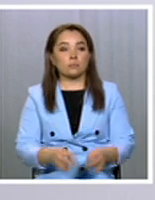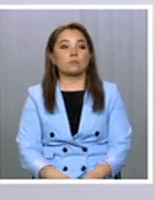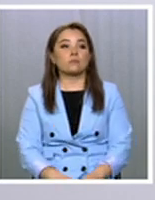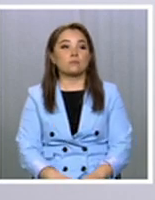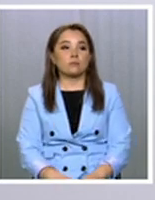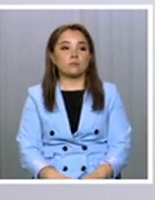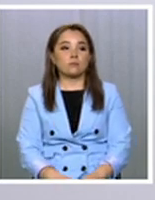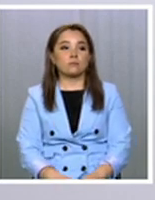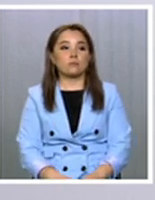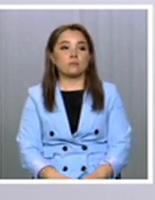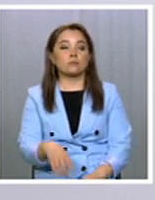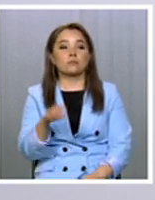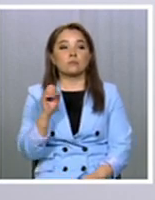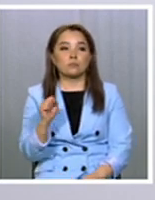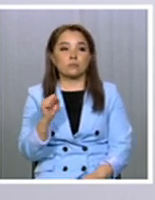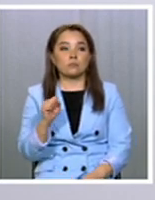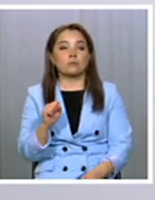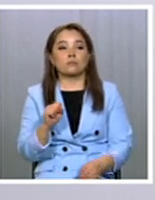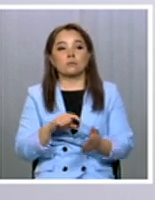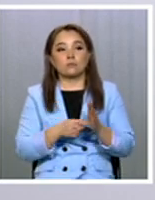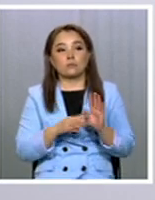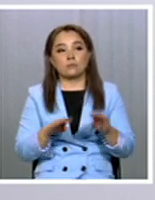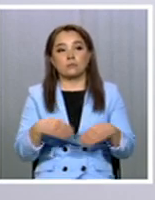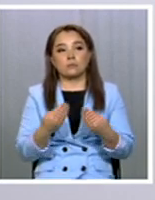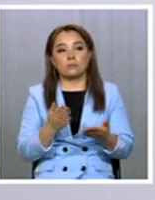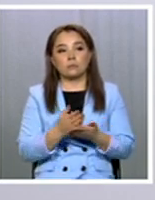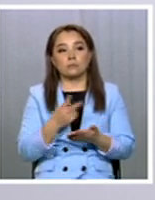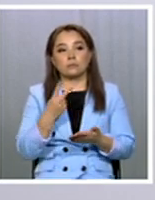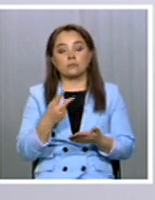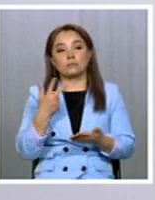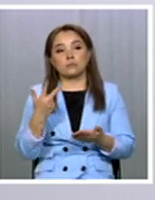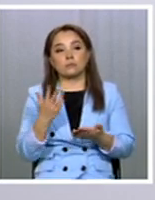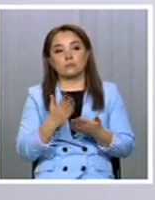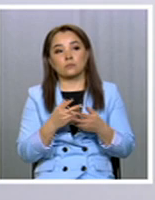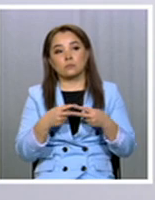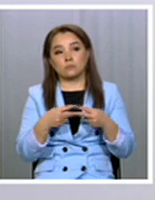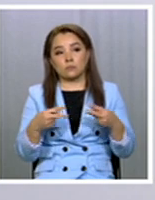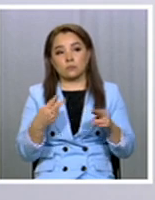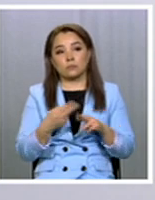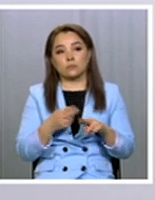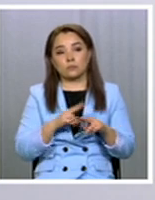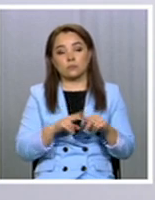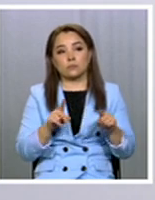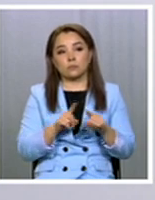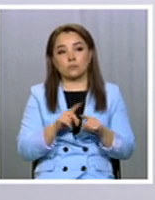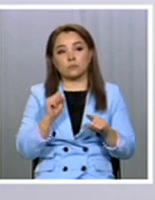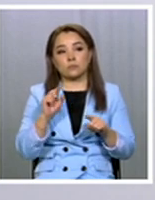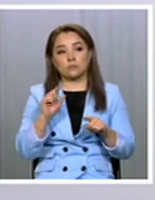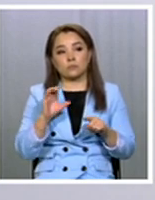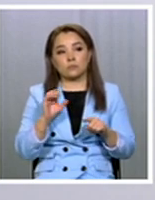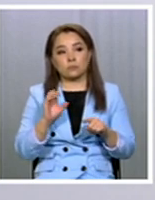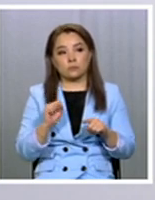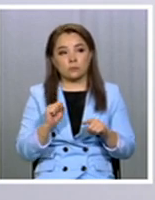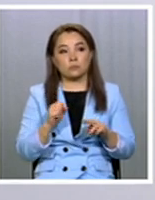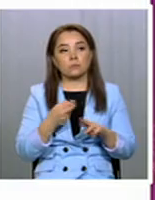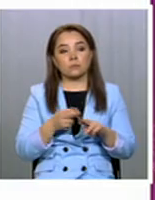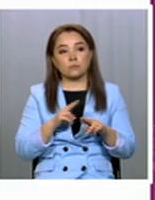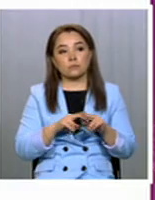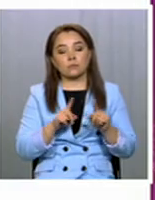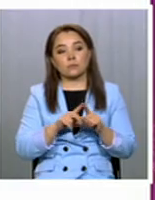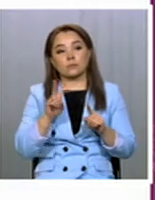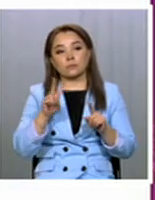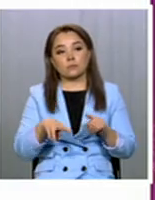координаттық жазықта А нүктесі берілген, оның координаттары 2-де 3-ке тең. Осыдан абсцисса осіне перпендикуляр